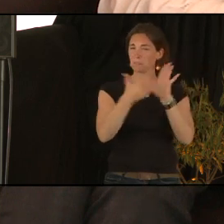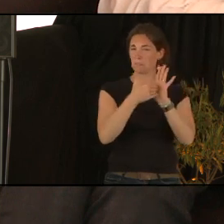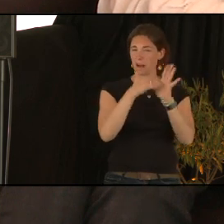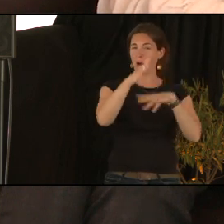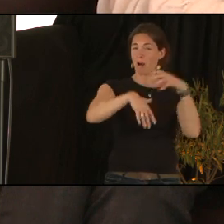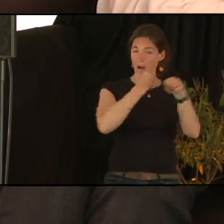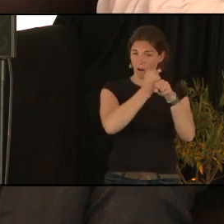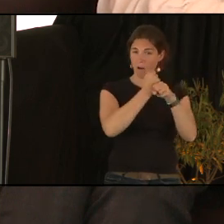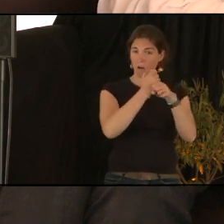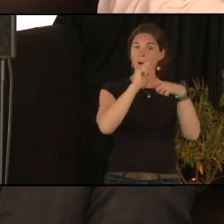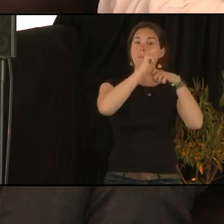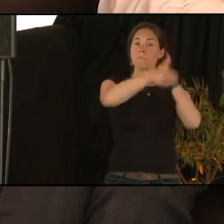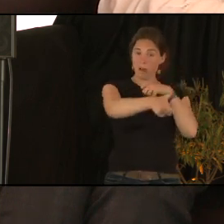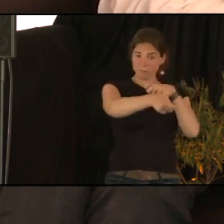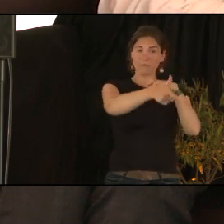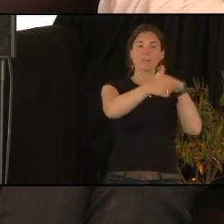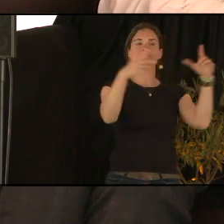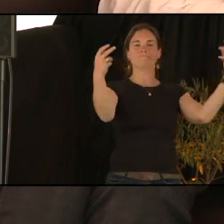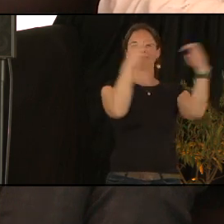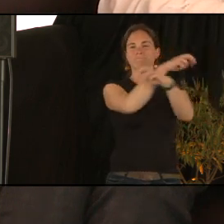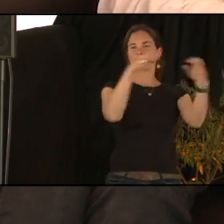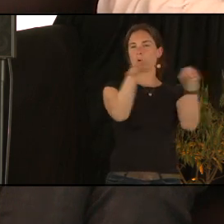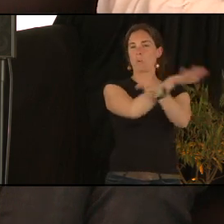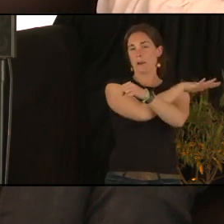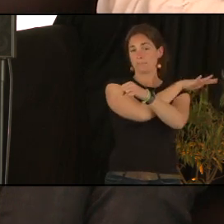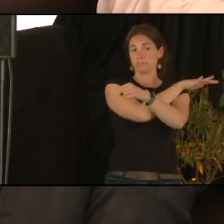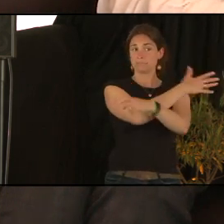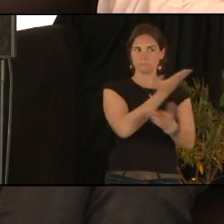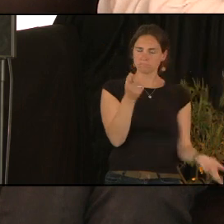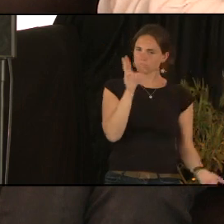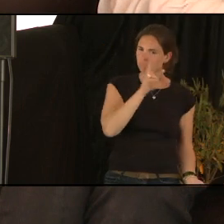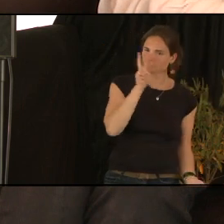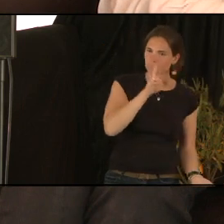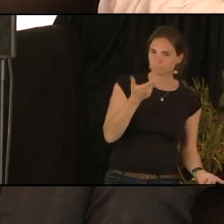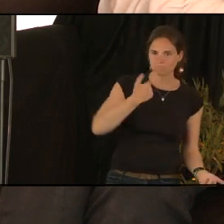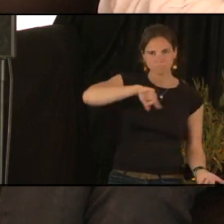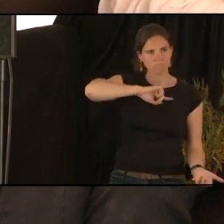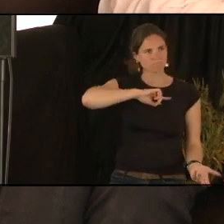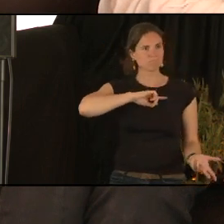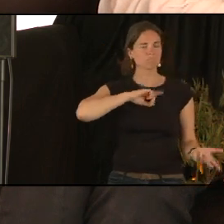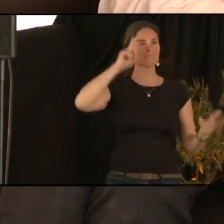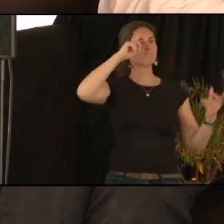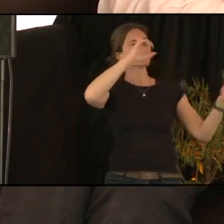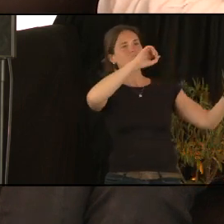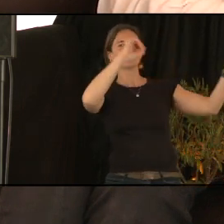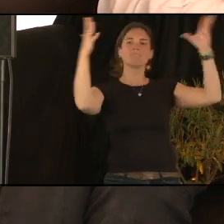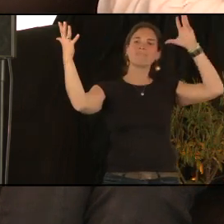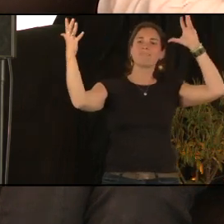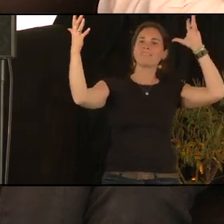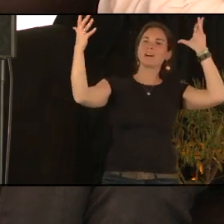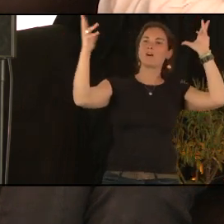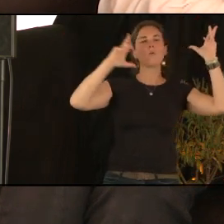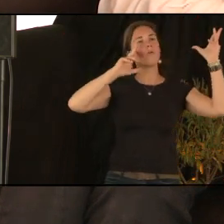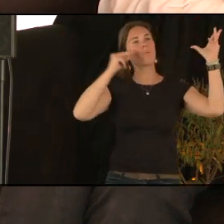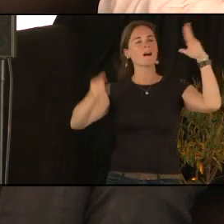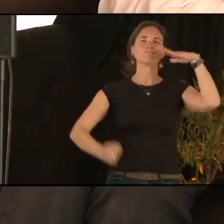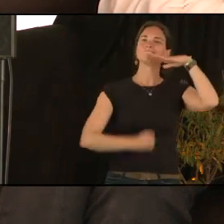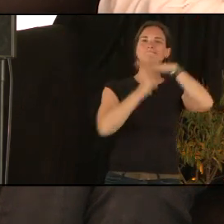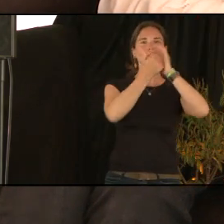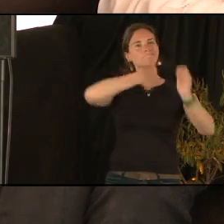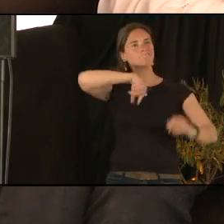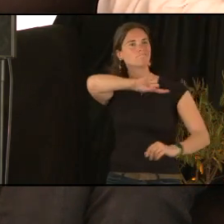un passage complet vers l'autre continent. Et je me suis dit, tiens, c'est quand même amusant que nous, notre société, qu'on imagine comme la panacée de toute forme d'humanité, qui